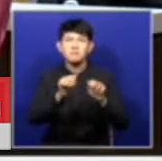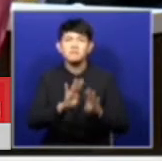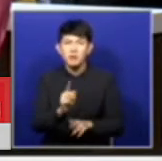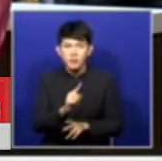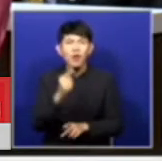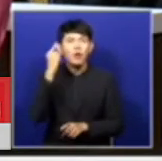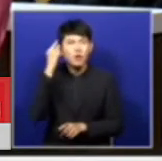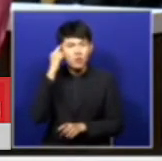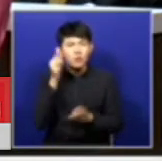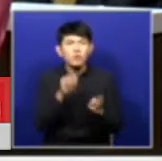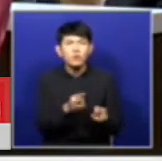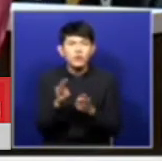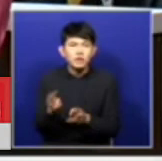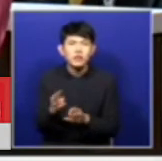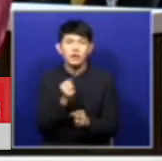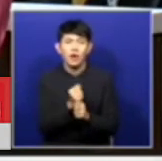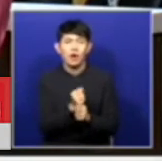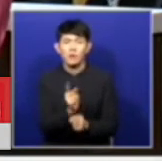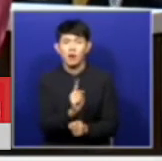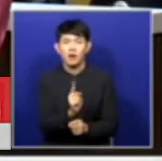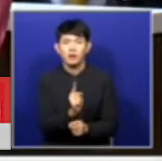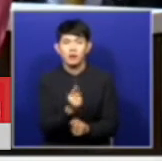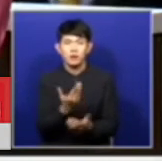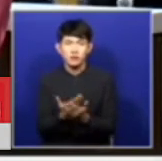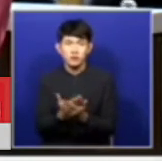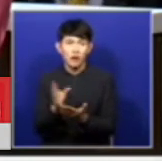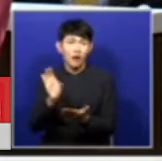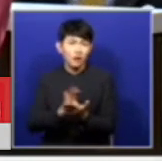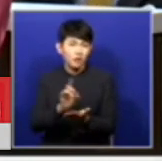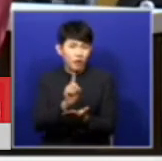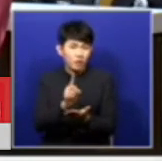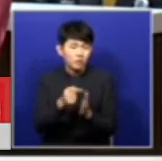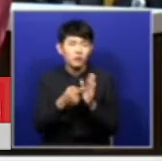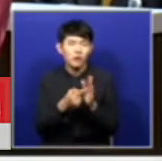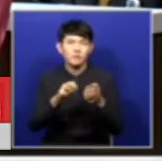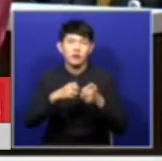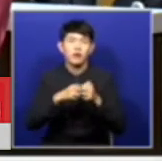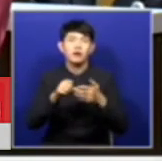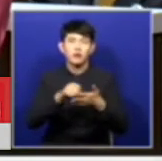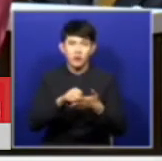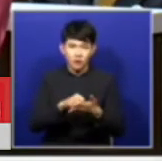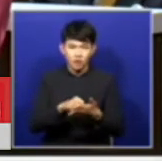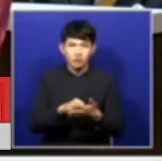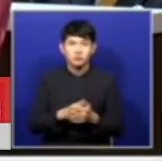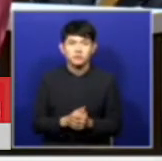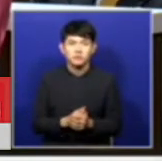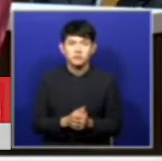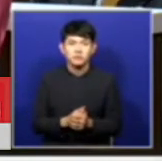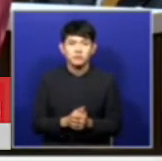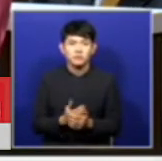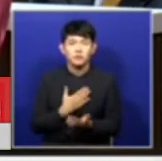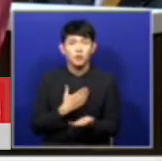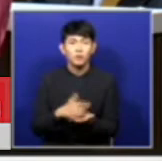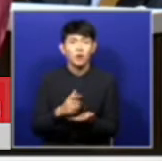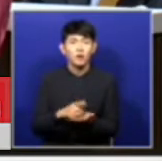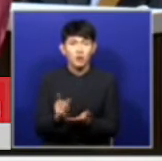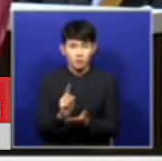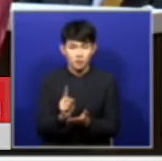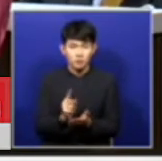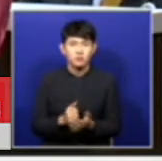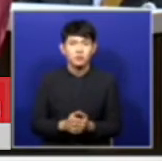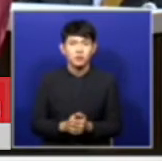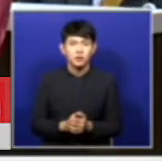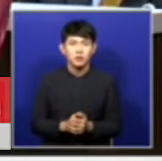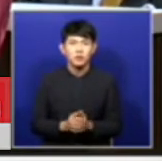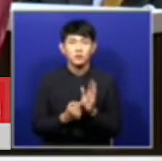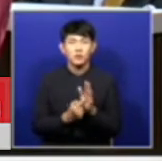ขาใช้เงินตรงไหนโดยเฉพาะการแก้ไขปัญหาอย่างที่ผมเรียนตอนต้นเนี่ยแค่แ